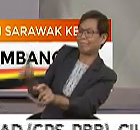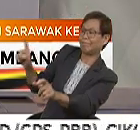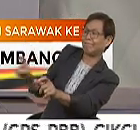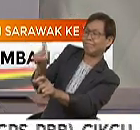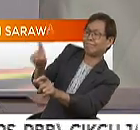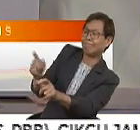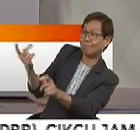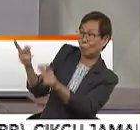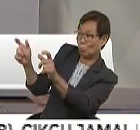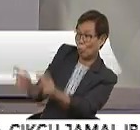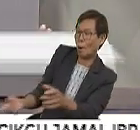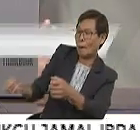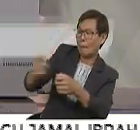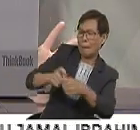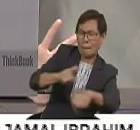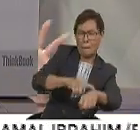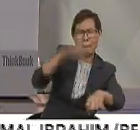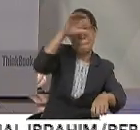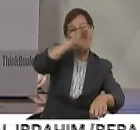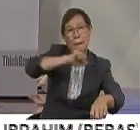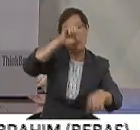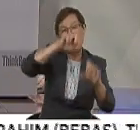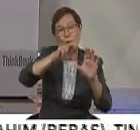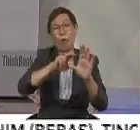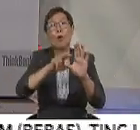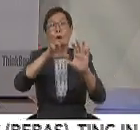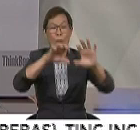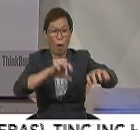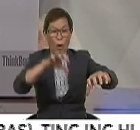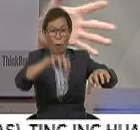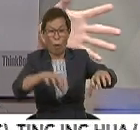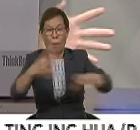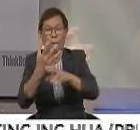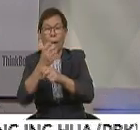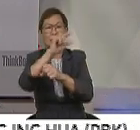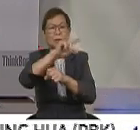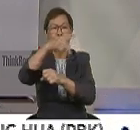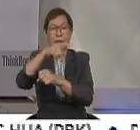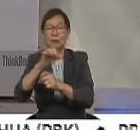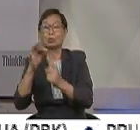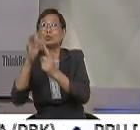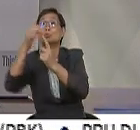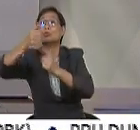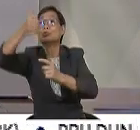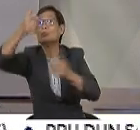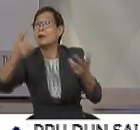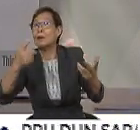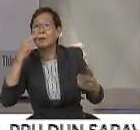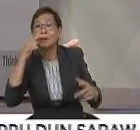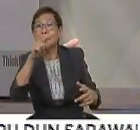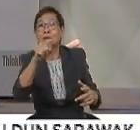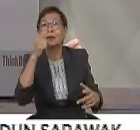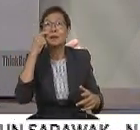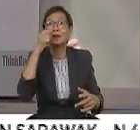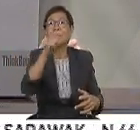hari ini, iaitu mengenai jangkaan kerusi yang akan dimenangi oleh GPS khususnya dalam kita melihat dengan